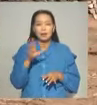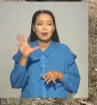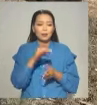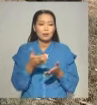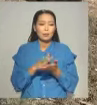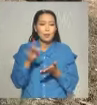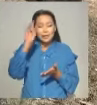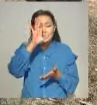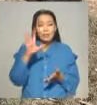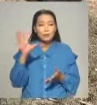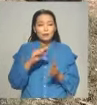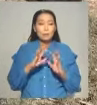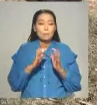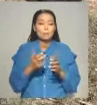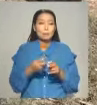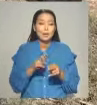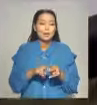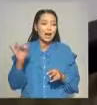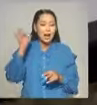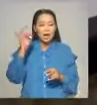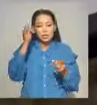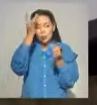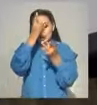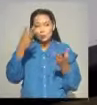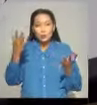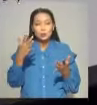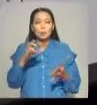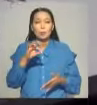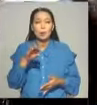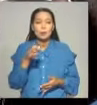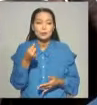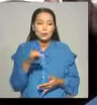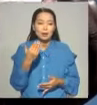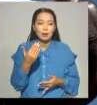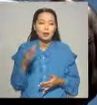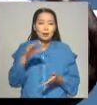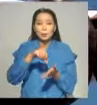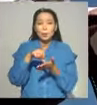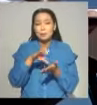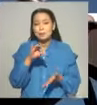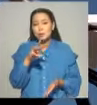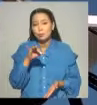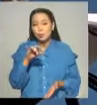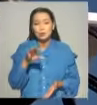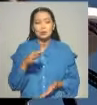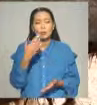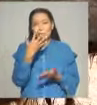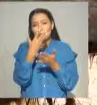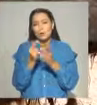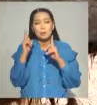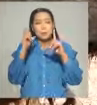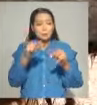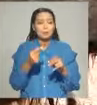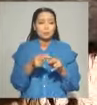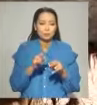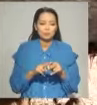с известным во всем мире памятником археологической культуры поселением Бутай. Каждый из участников симпозиума мечтает пополнить свою коллекцию работами